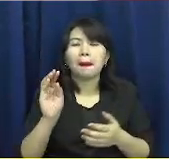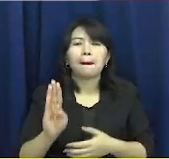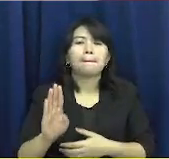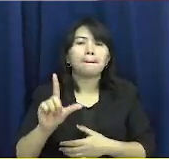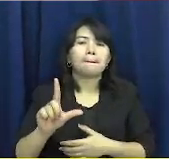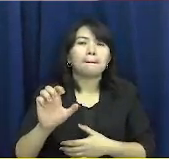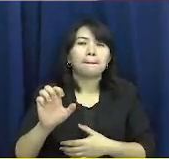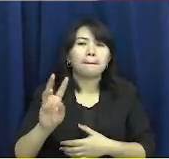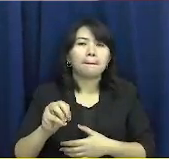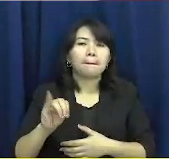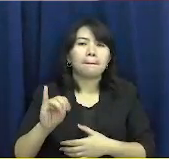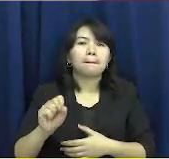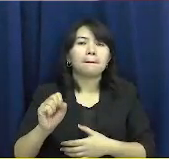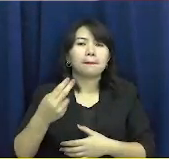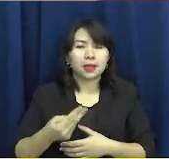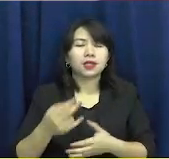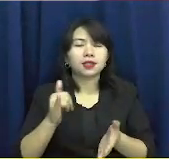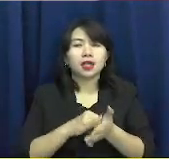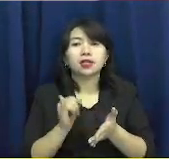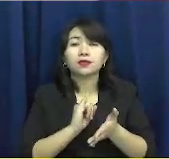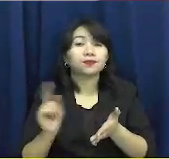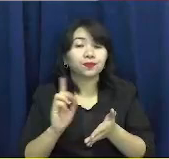Yun yung ina-accomplish natin yun.